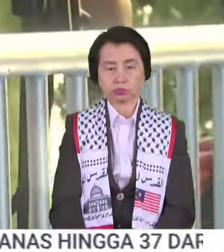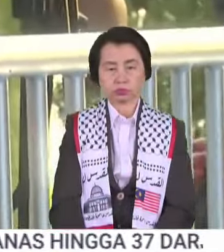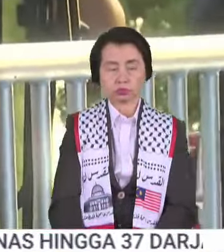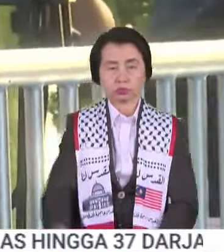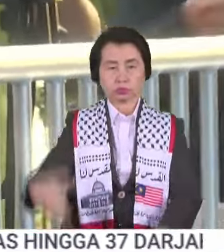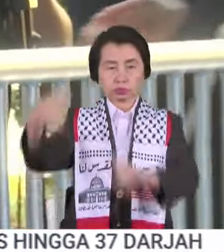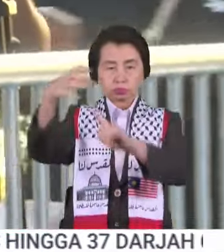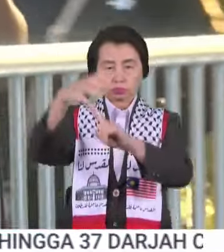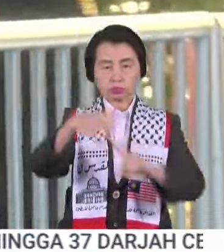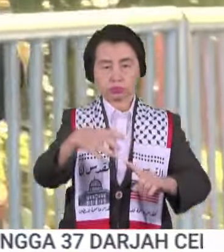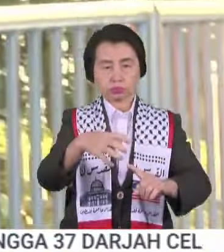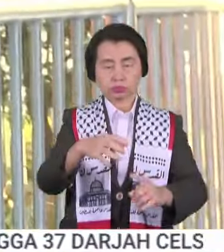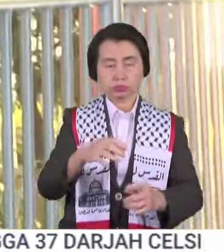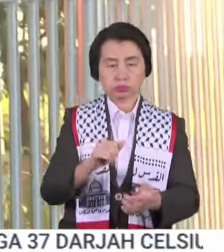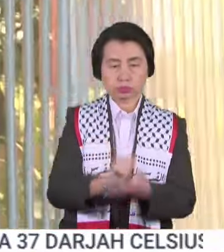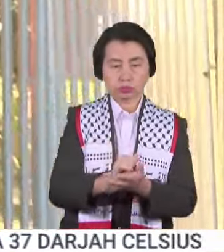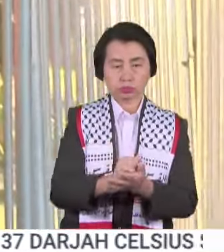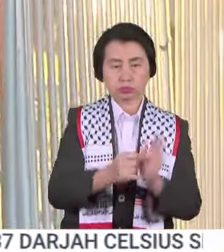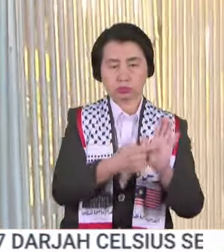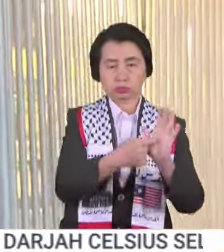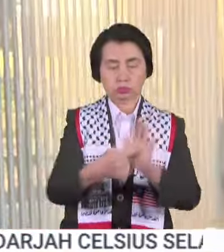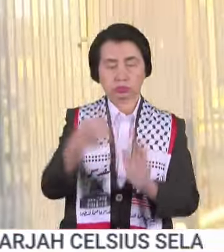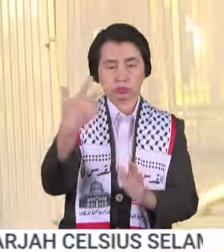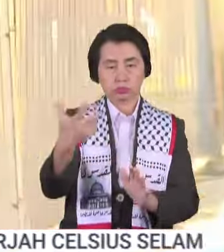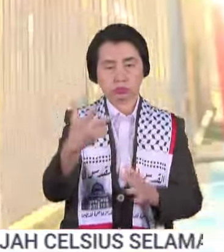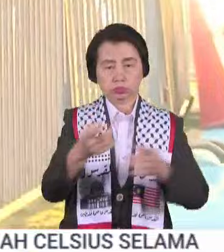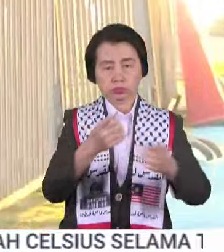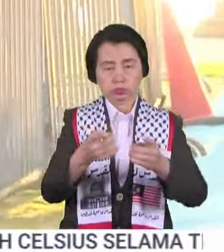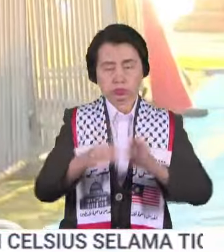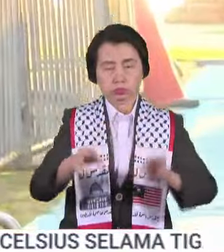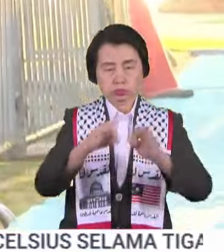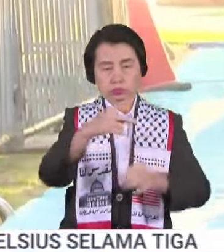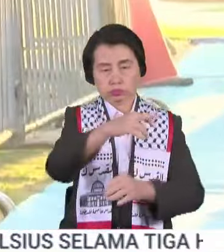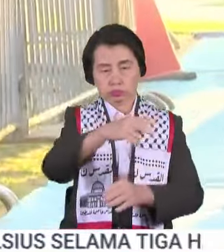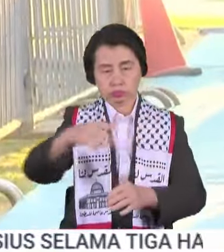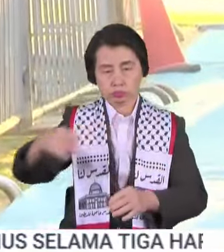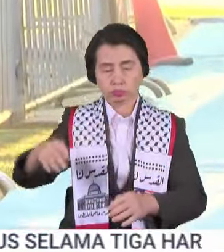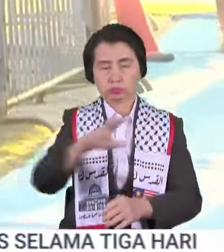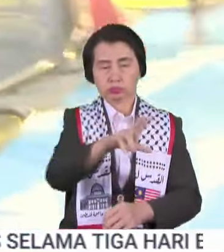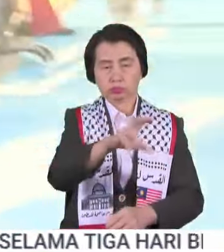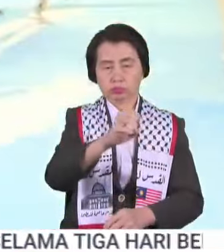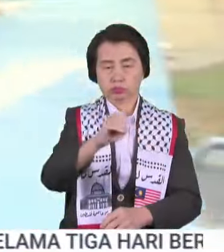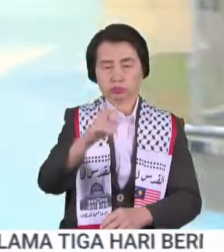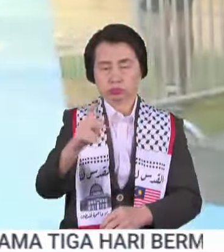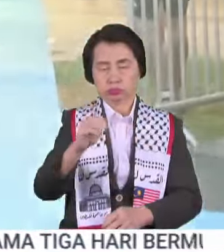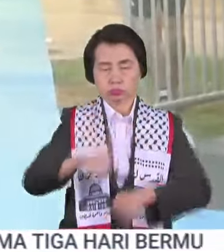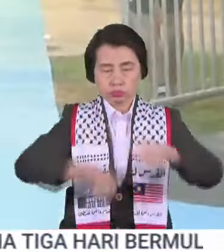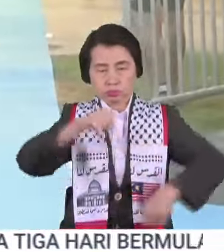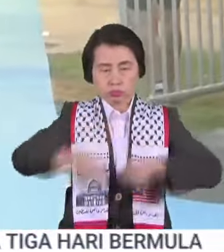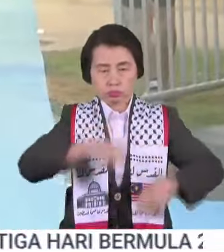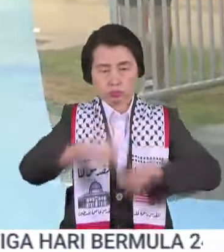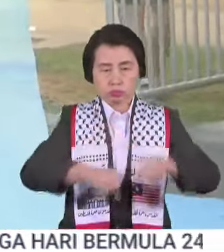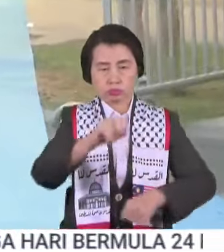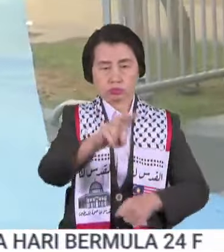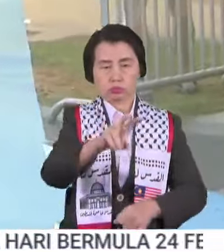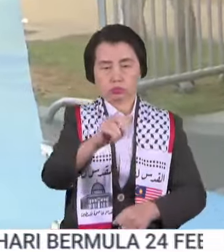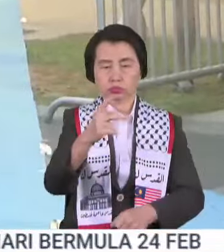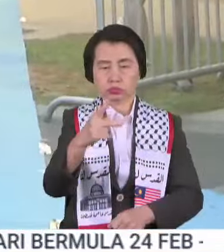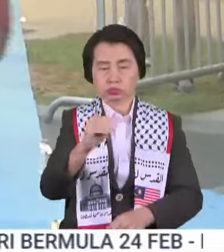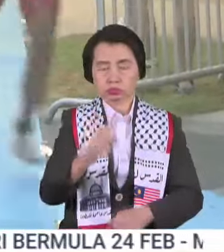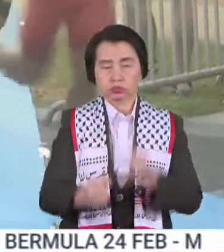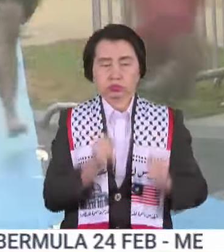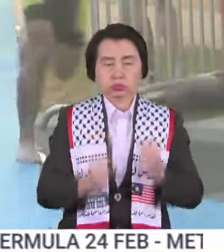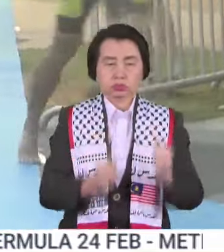Kejohanan tersebut menggunakan format sprint dengan menampilkan tiga disiplin utama iaitu renang sejauh 750 meter, berbasikal 20 kilometer